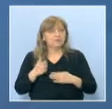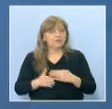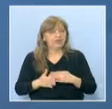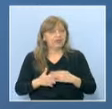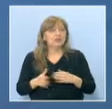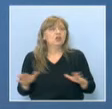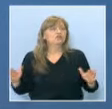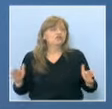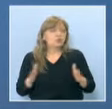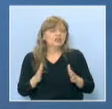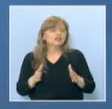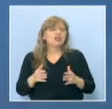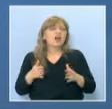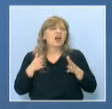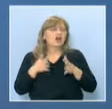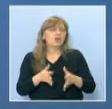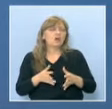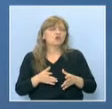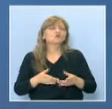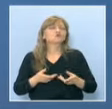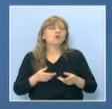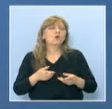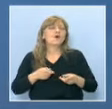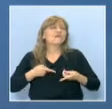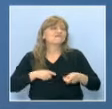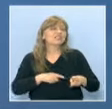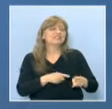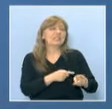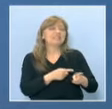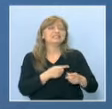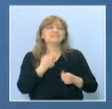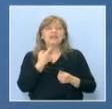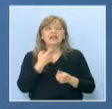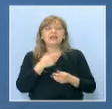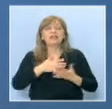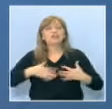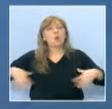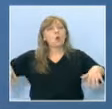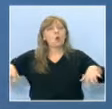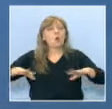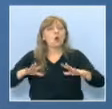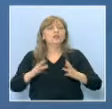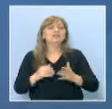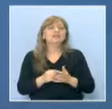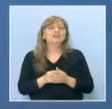да ограничава така вредното въздействие на така околните,